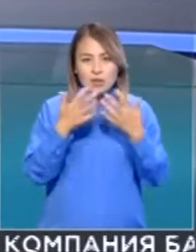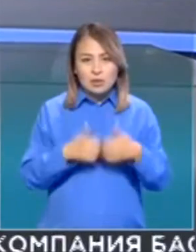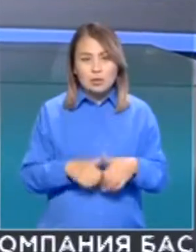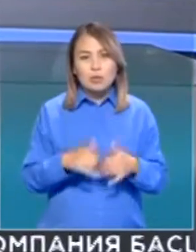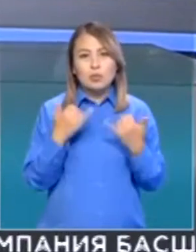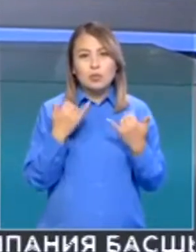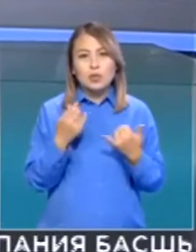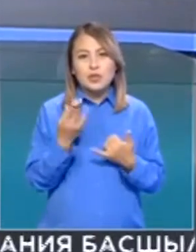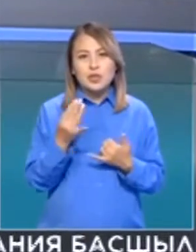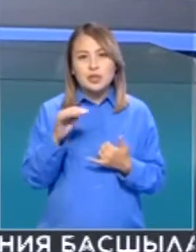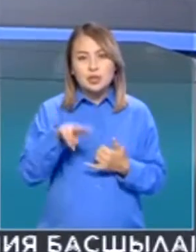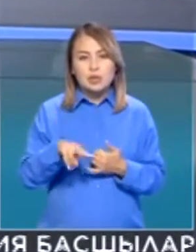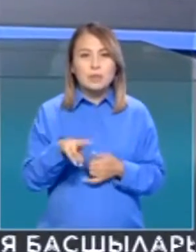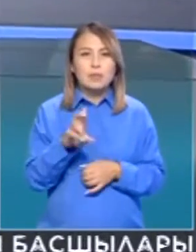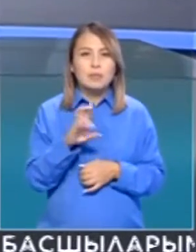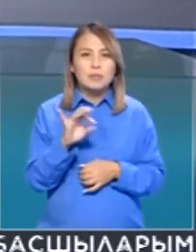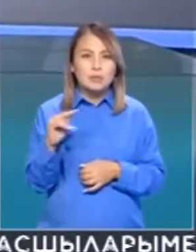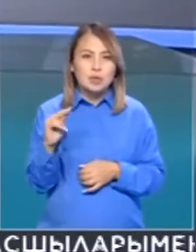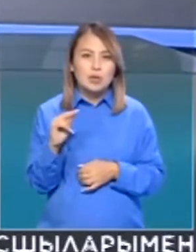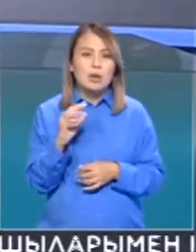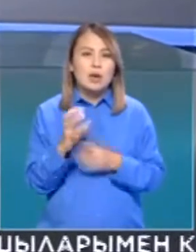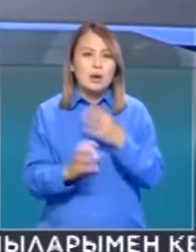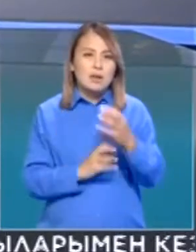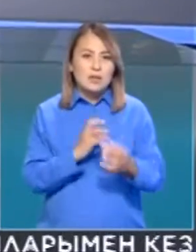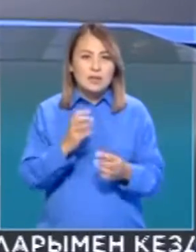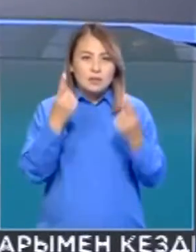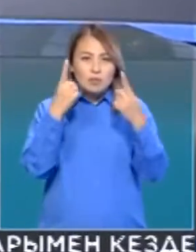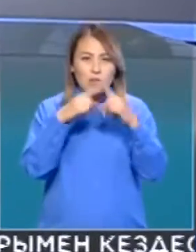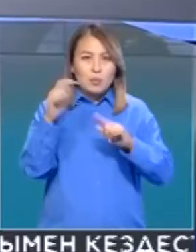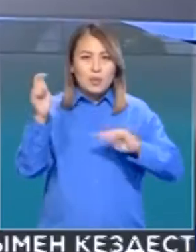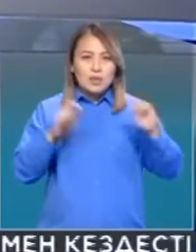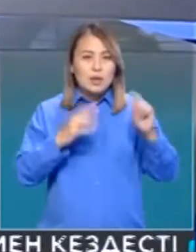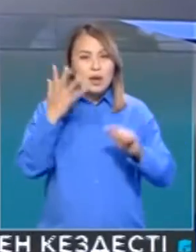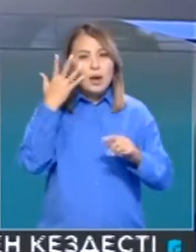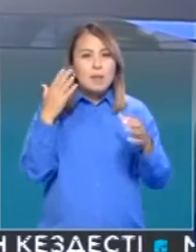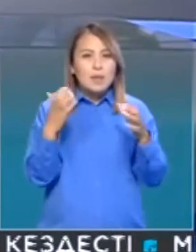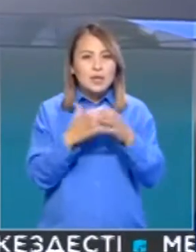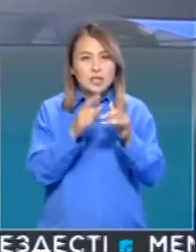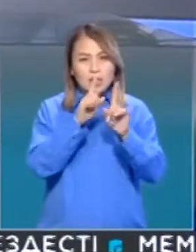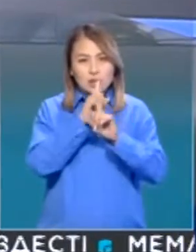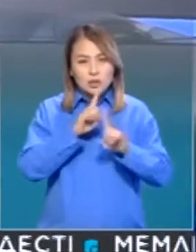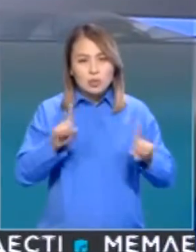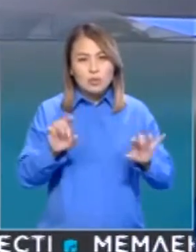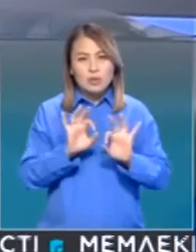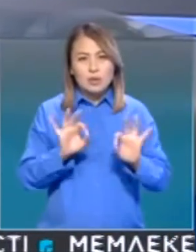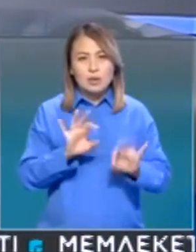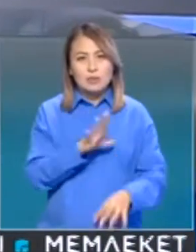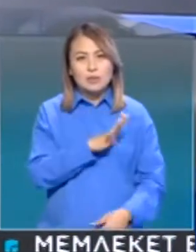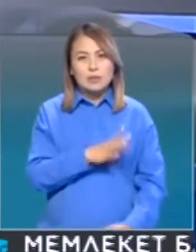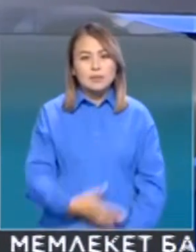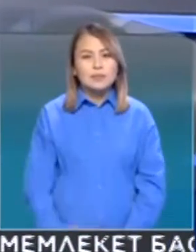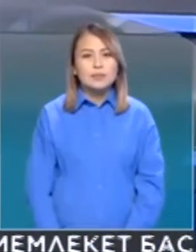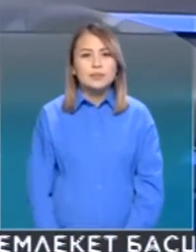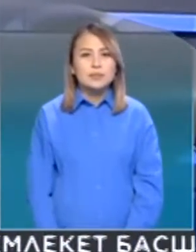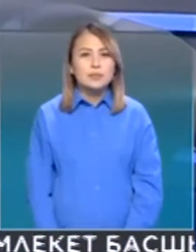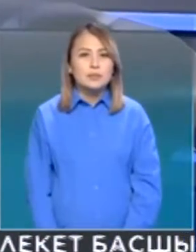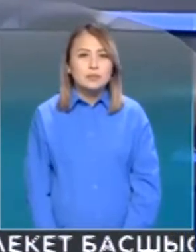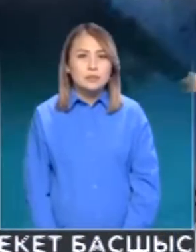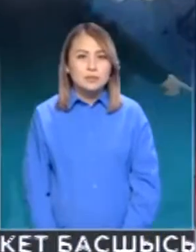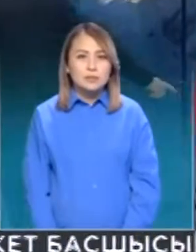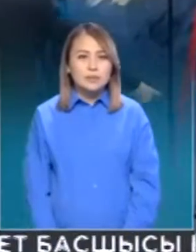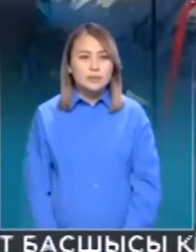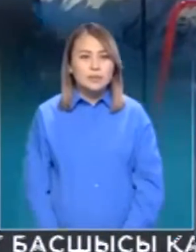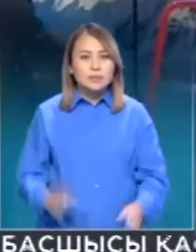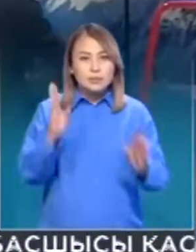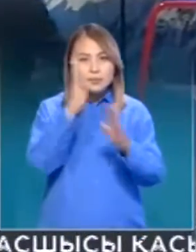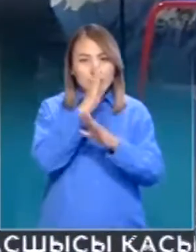өнімдер саны артты. Бүгін Digital Bridge халықаралық технологиялық форум аясында компания ерекше өнімдерін таныстырды.